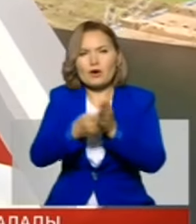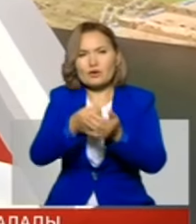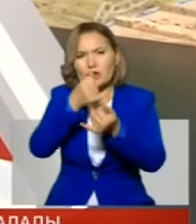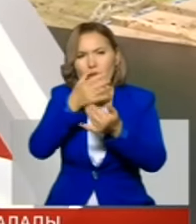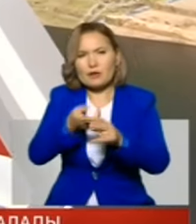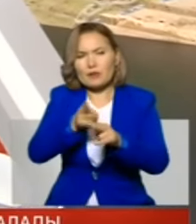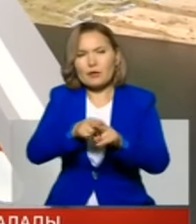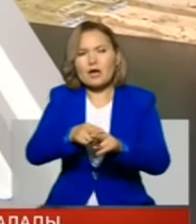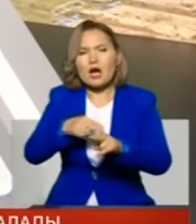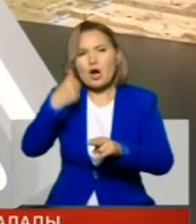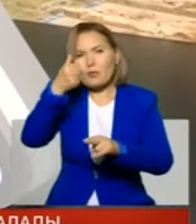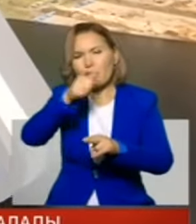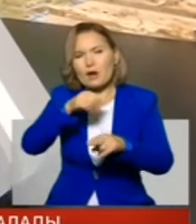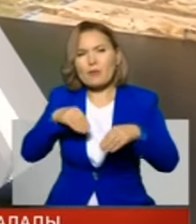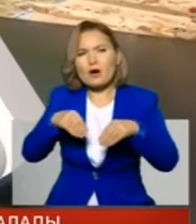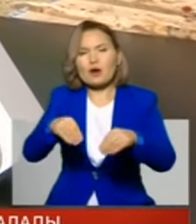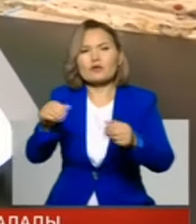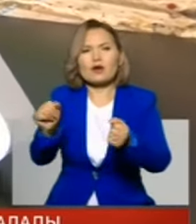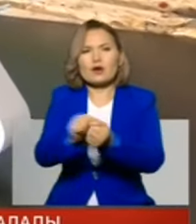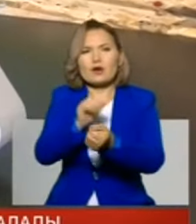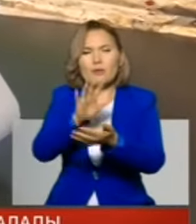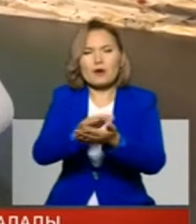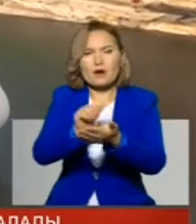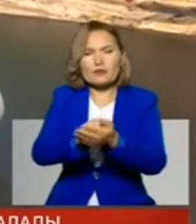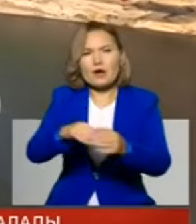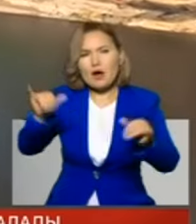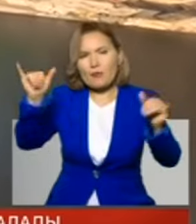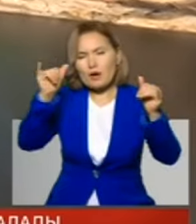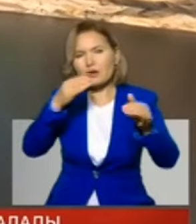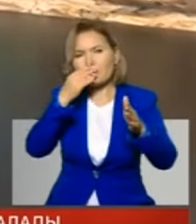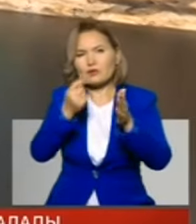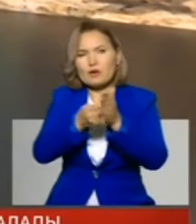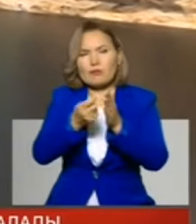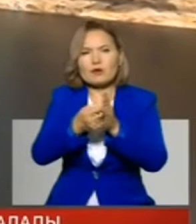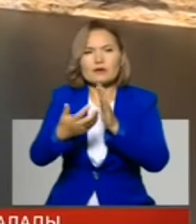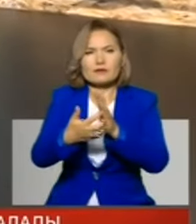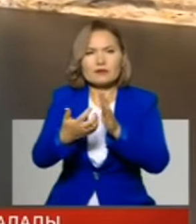болуда. Биыл құрғақшылықтың кесірінен малға азық тапшы.